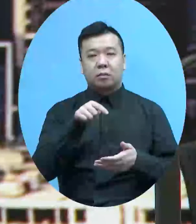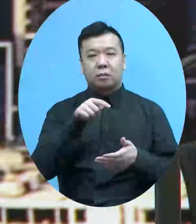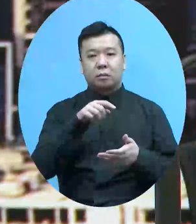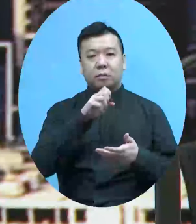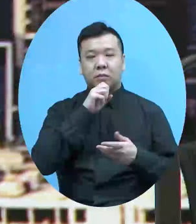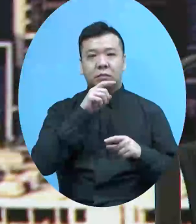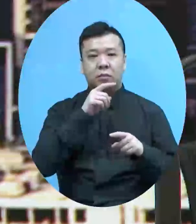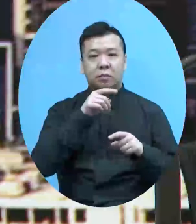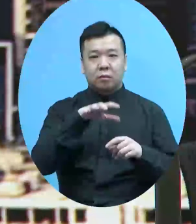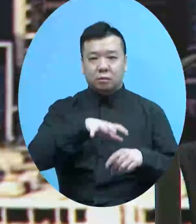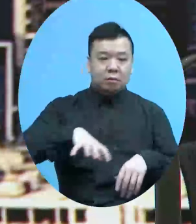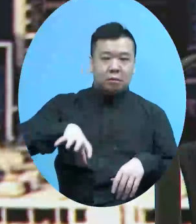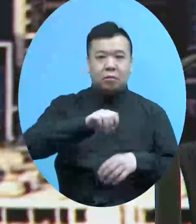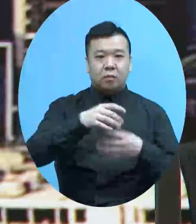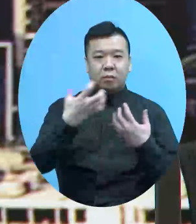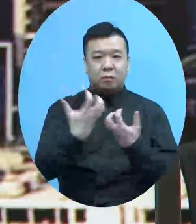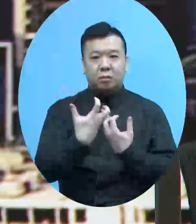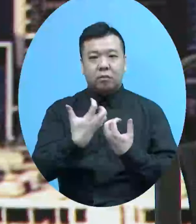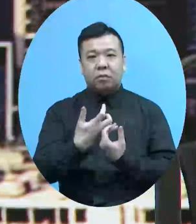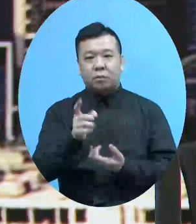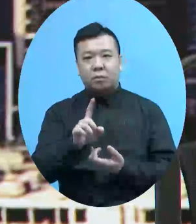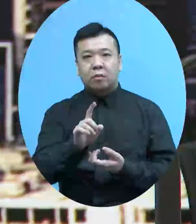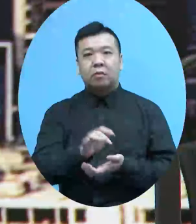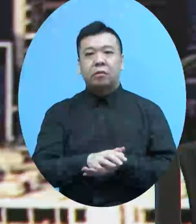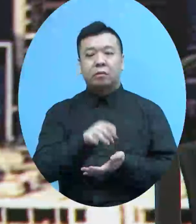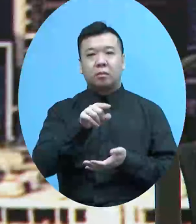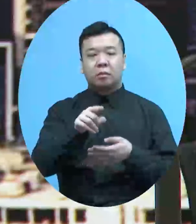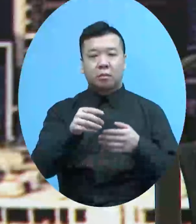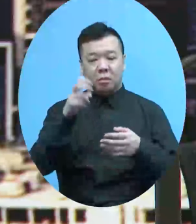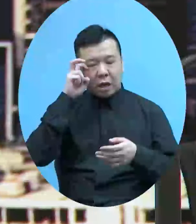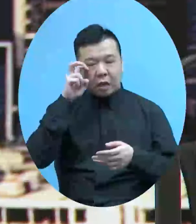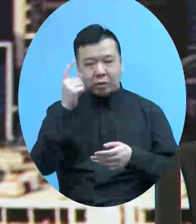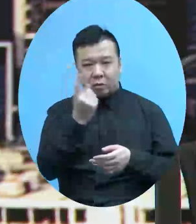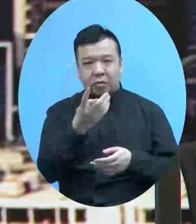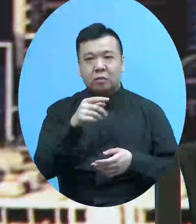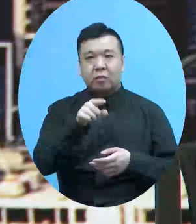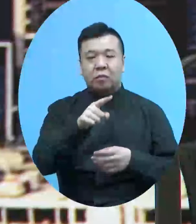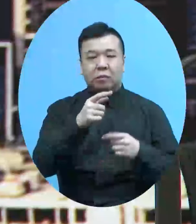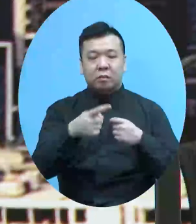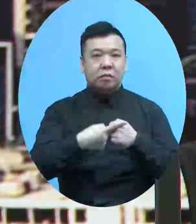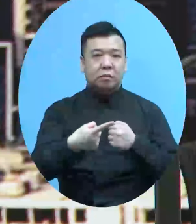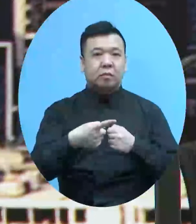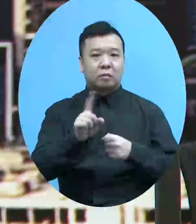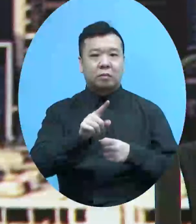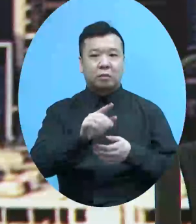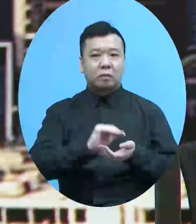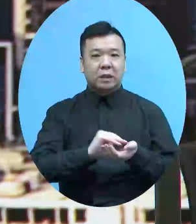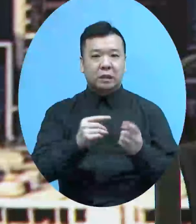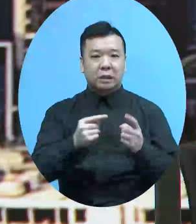都是整體來計我們都是說就是考慮幾樣因素就一樣呢就是那個病人那個就是